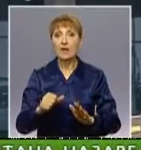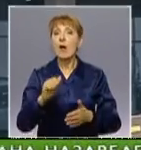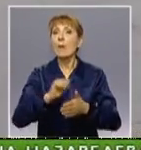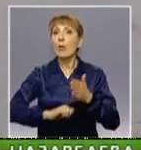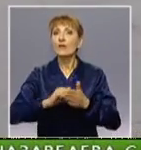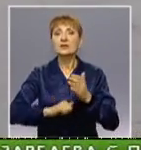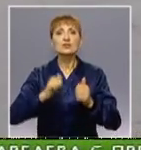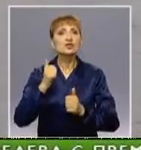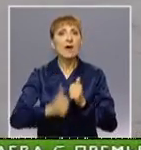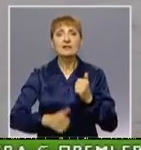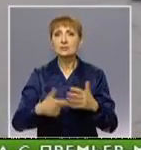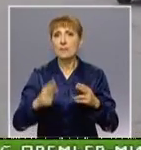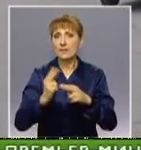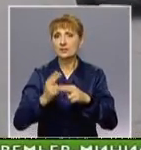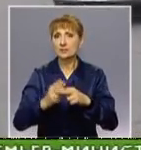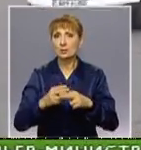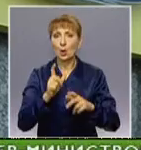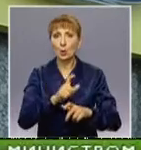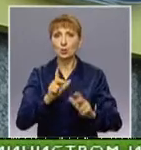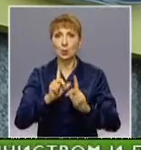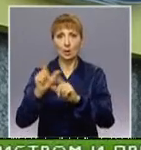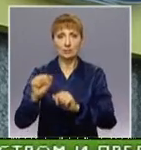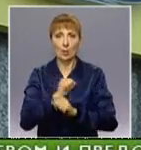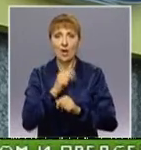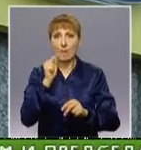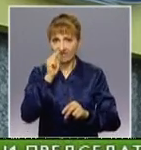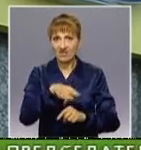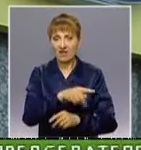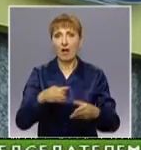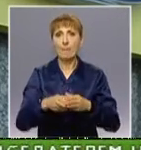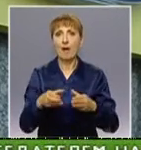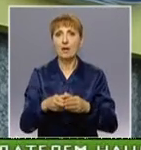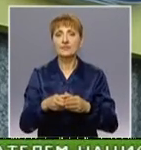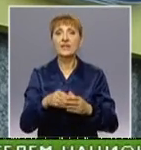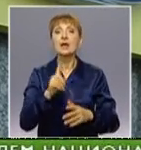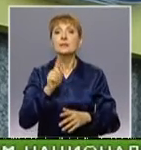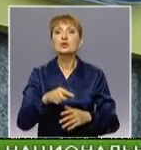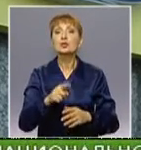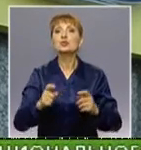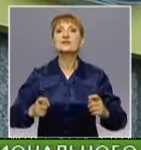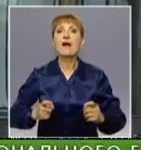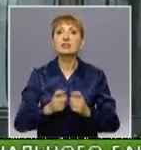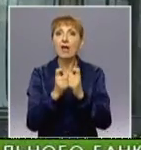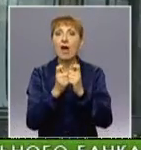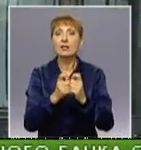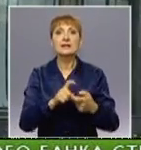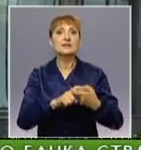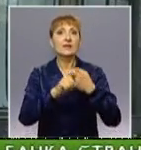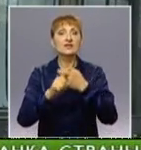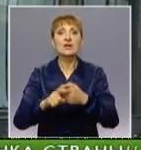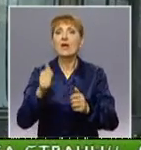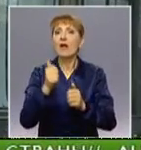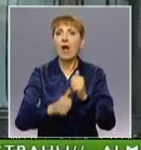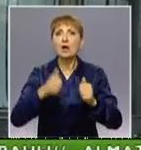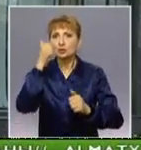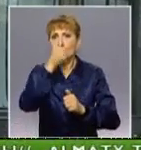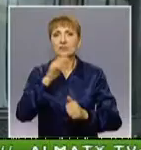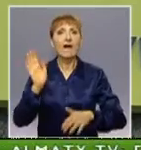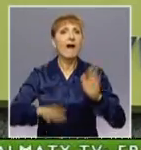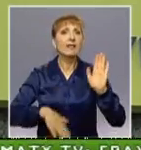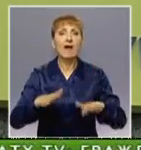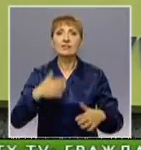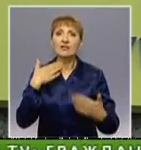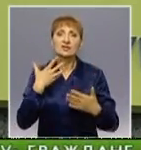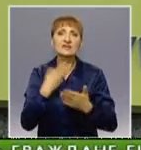послужили частые срывы отдыха казахстанских туристов по вине этого туроператора. Тем более, что скандалы компанию сопровождают не первый год. Халатное отношение к